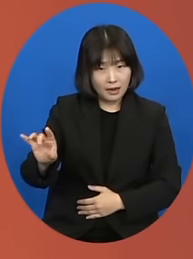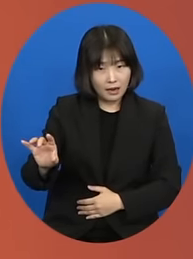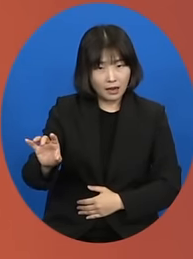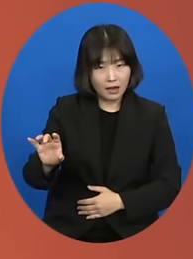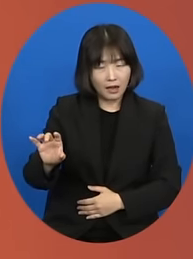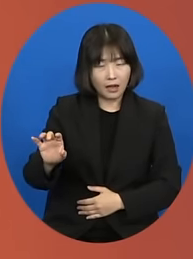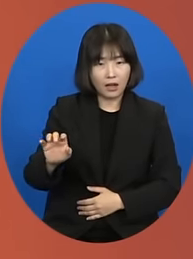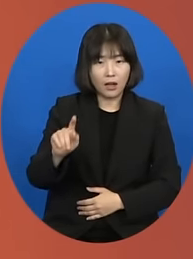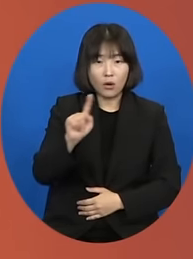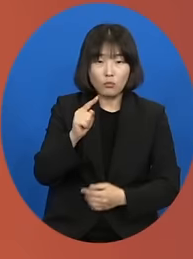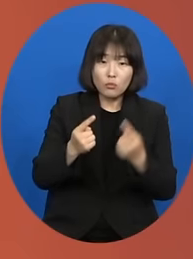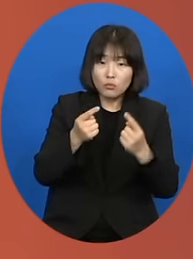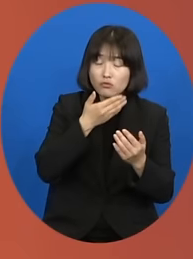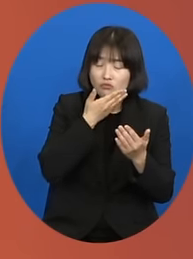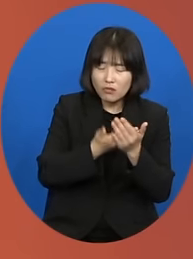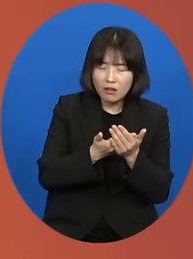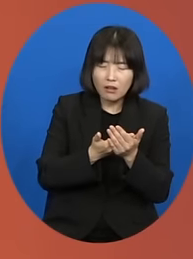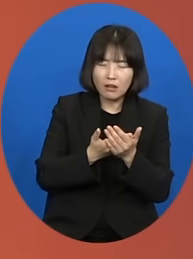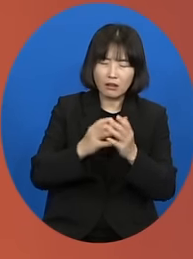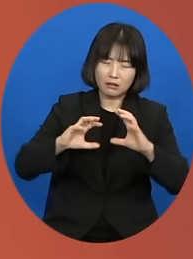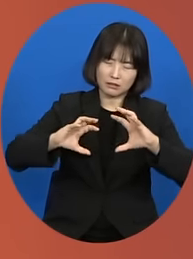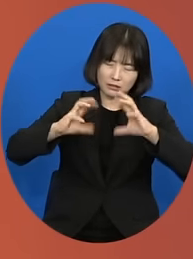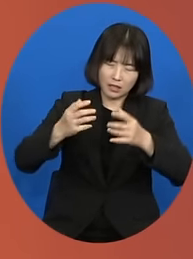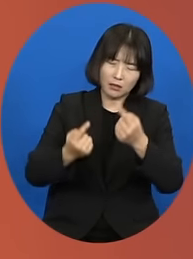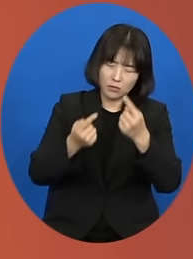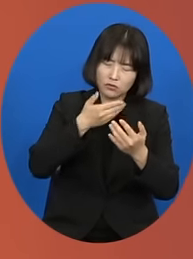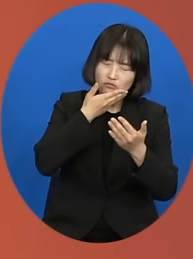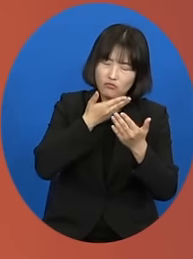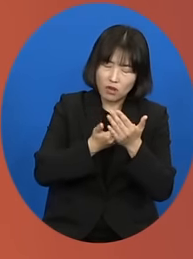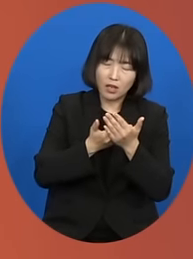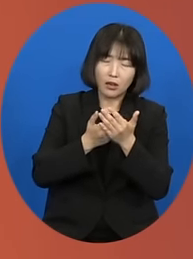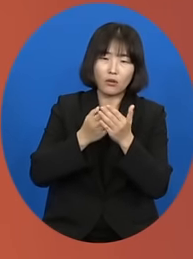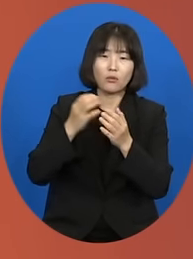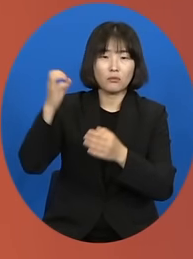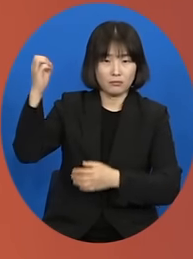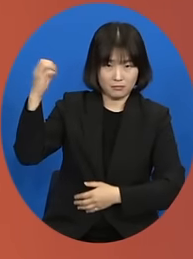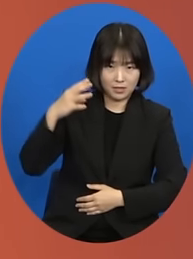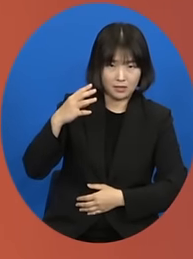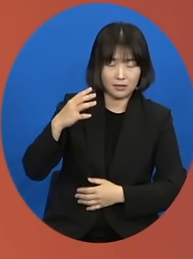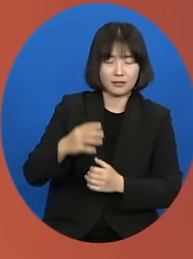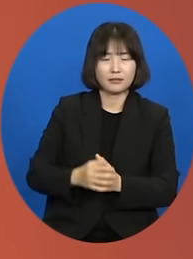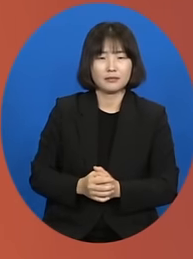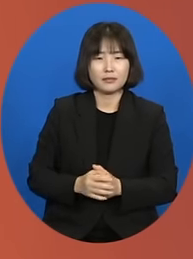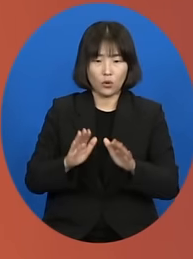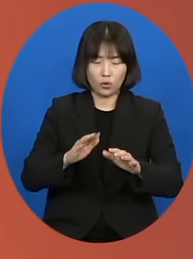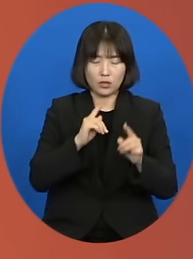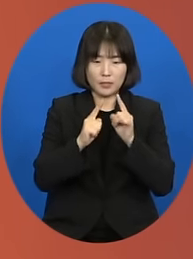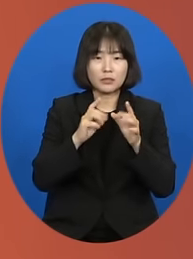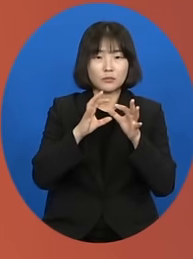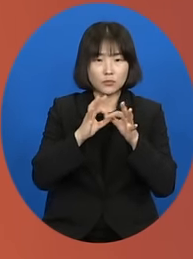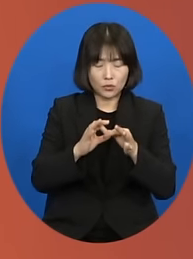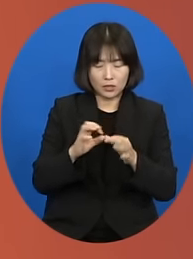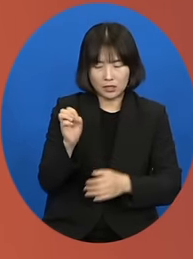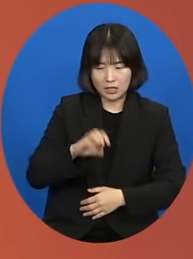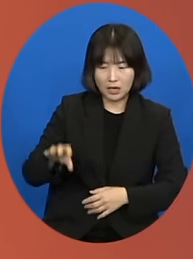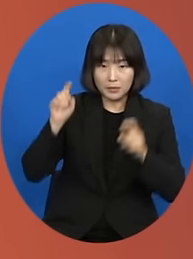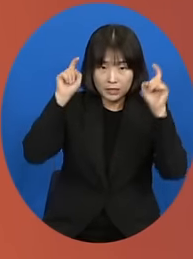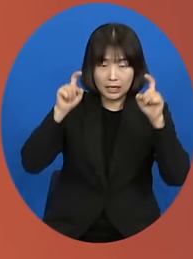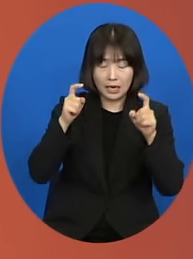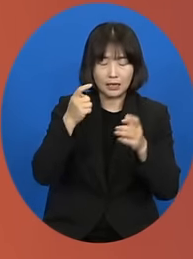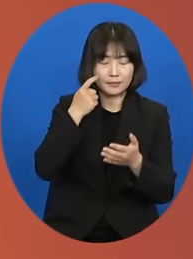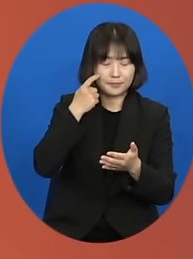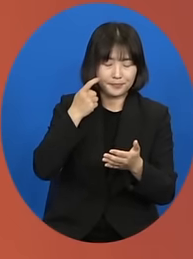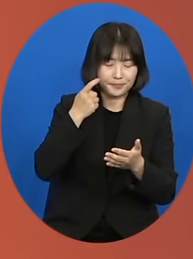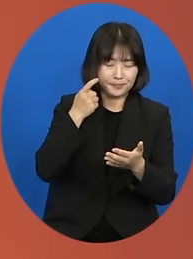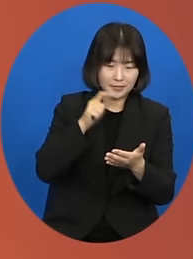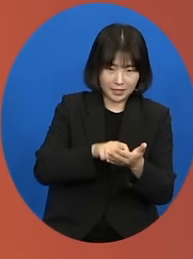귀하다고? 천하보다 귀하다라고 말씀하고 있습니다. 그래서 오늘 말씀을 통하여서 잃어버린 양을 찾고 잃어버린 동전을